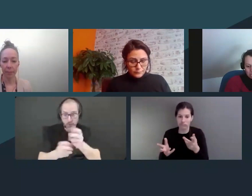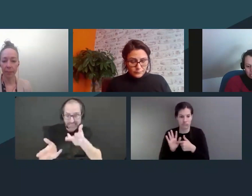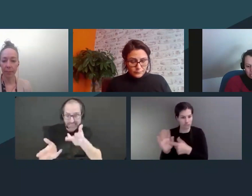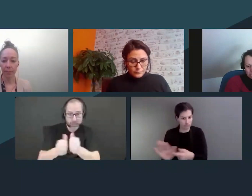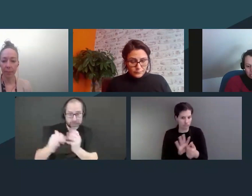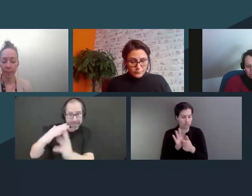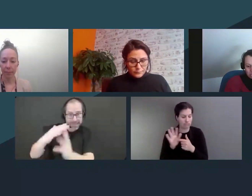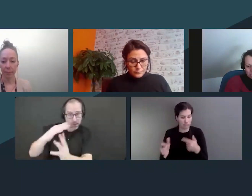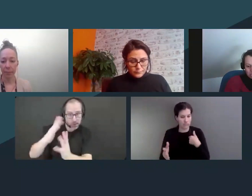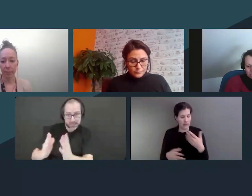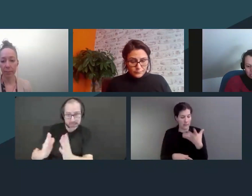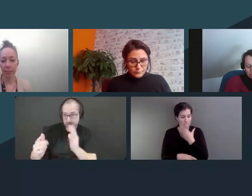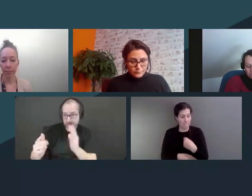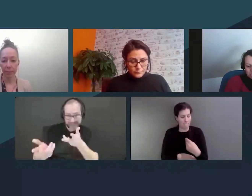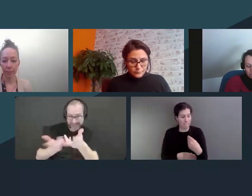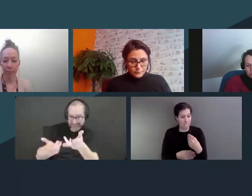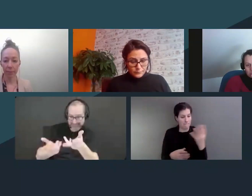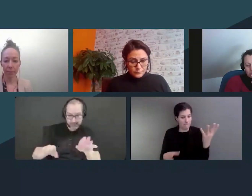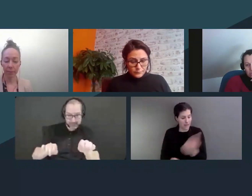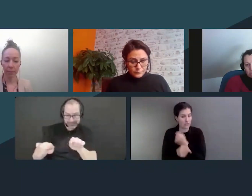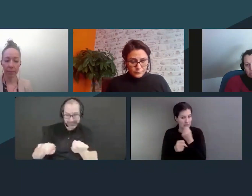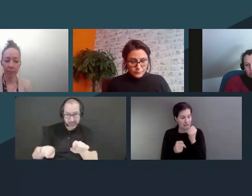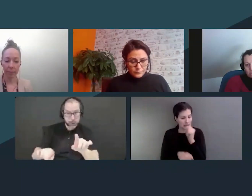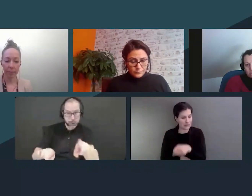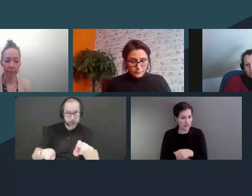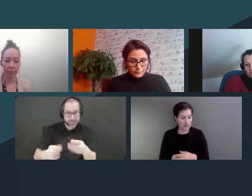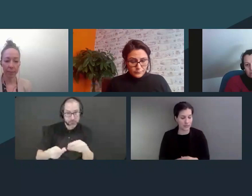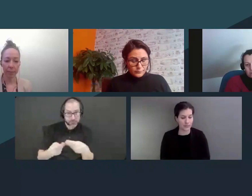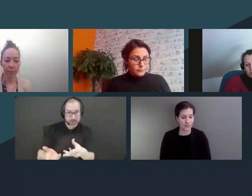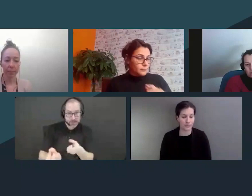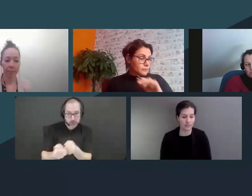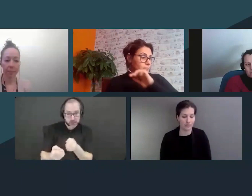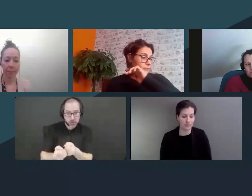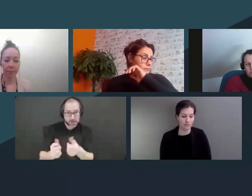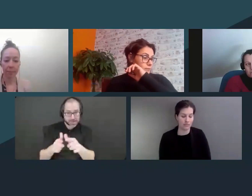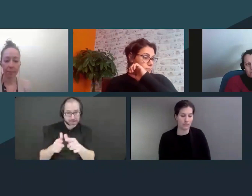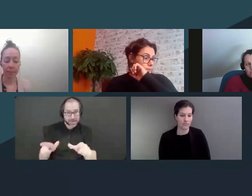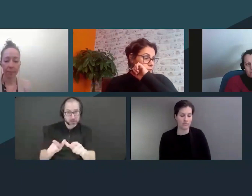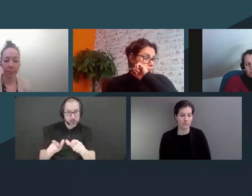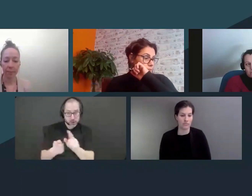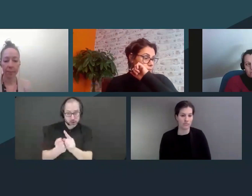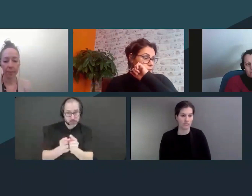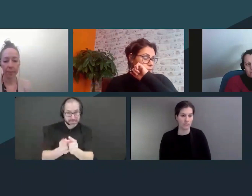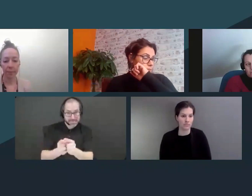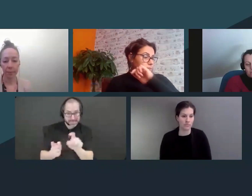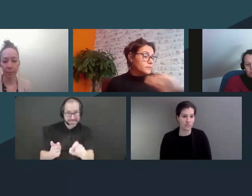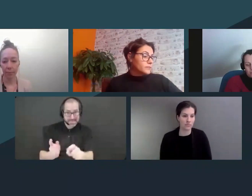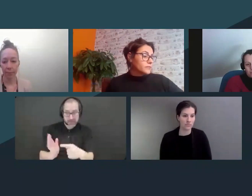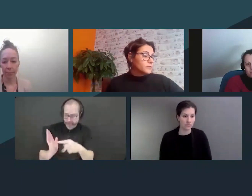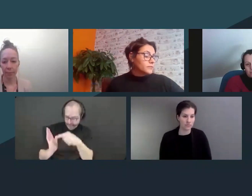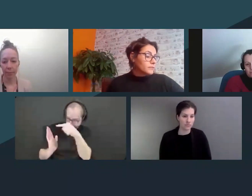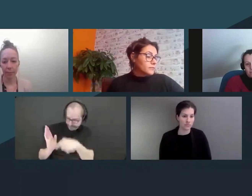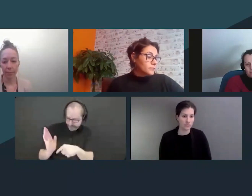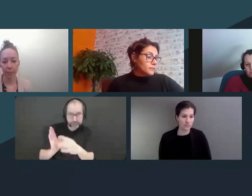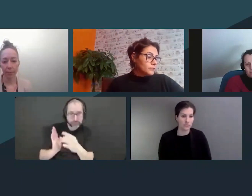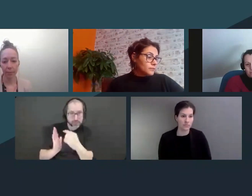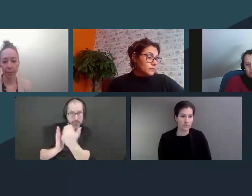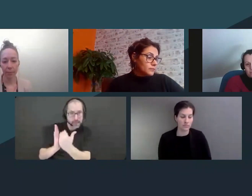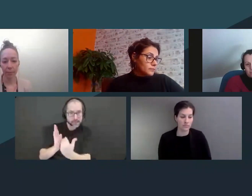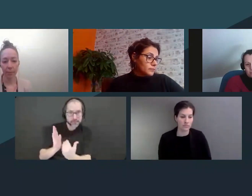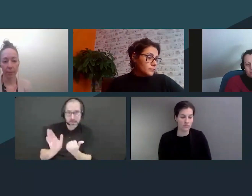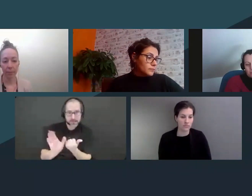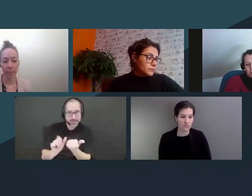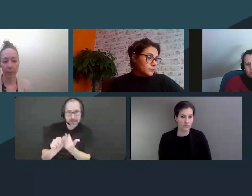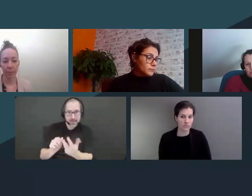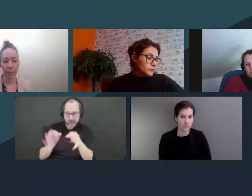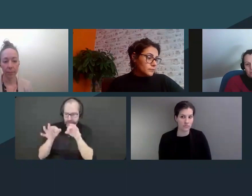supplémentaires, notamment en matière d'interprétation linguistique, regardez les lignes directrices. Tout se retrouve là-dedans. Tout ce qu'on doit avoir, le budget. On